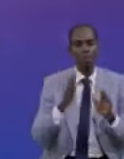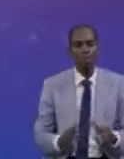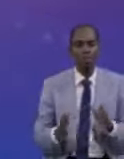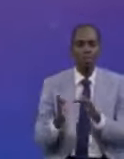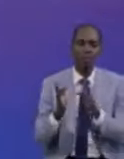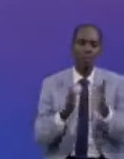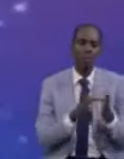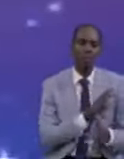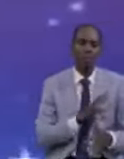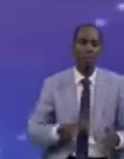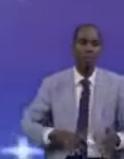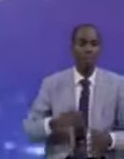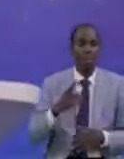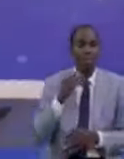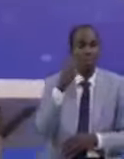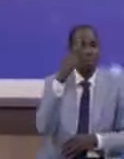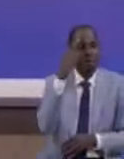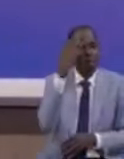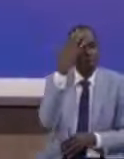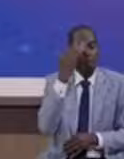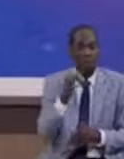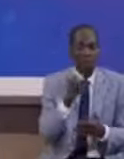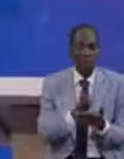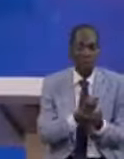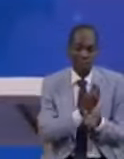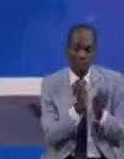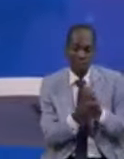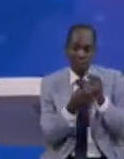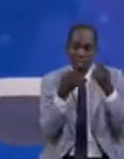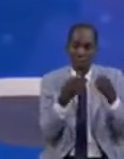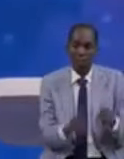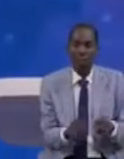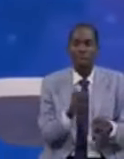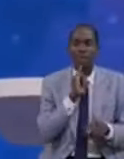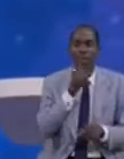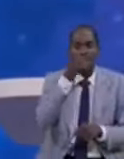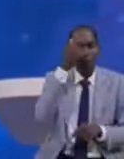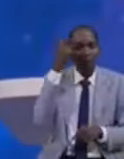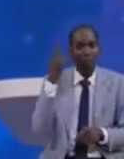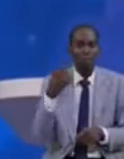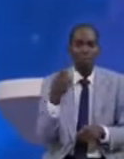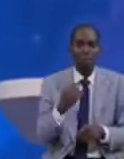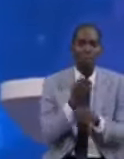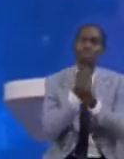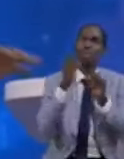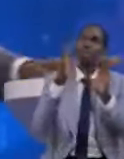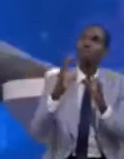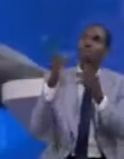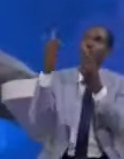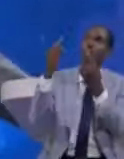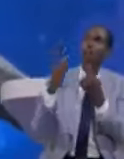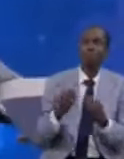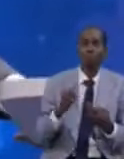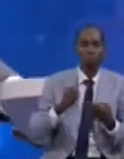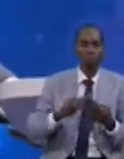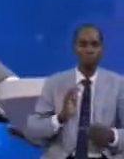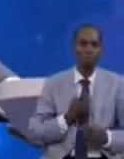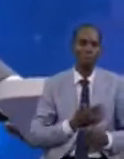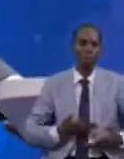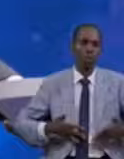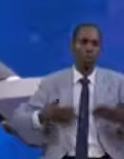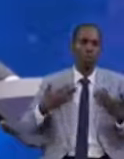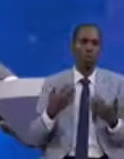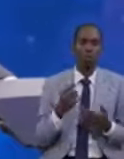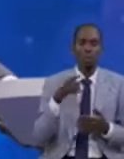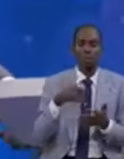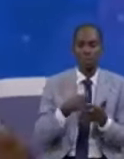raison pour laquelle ce changement est lieu c'est parce que le Sauveur vient dans nos vies il dit voici